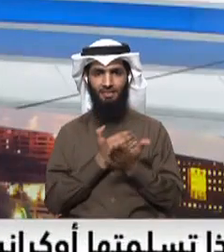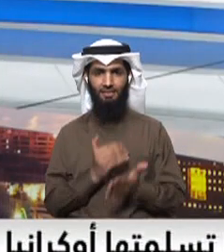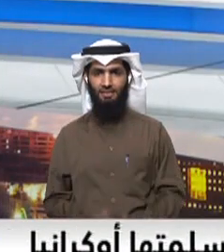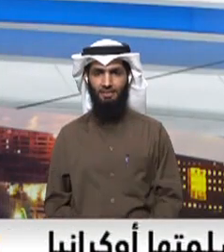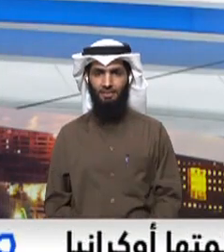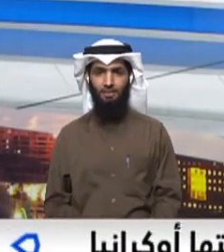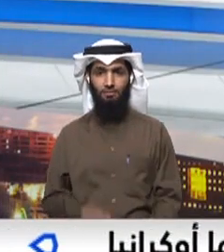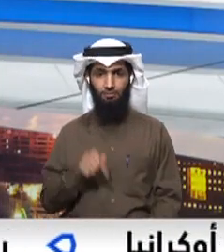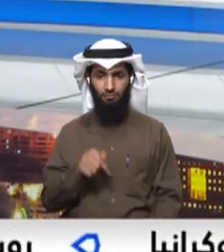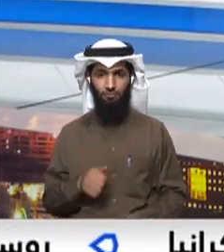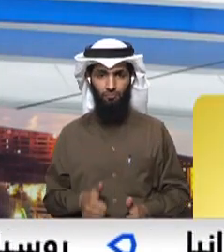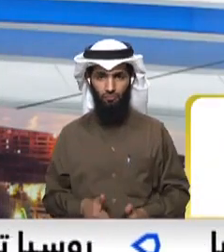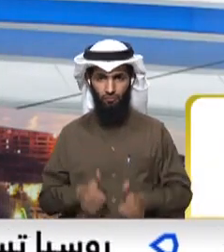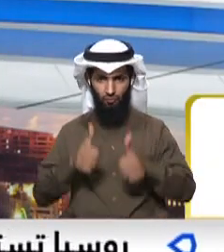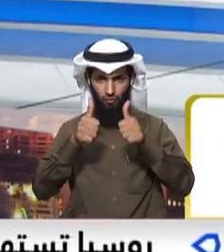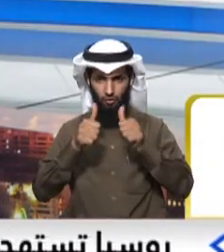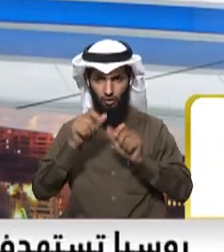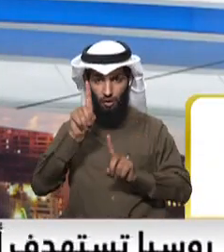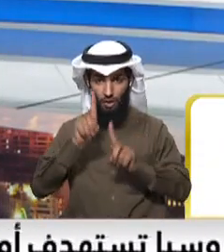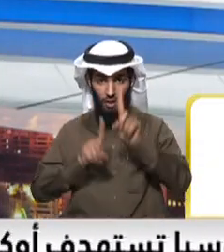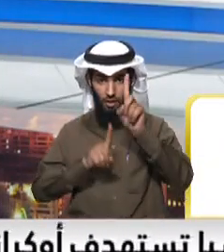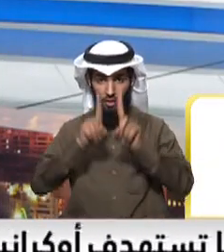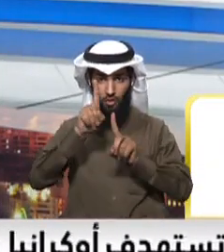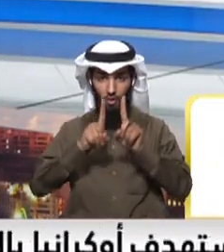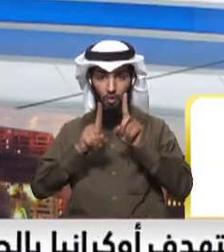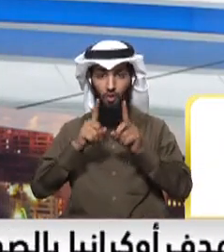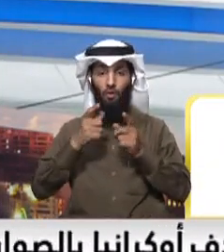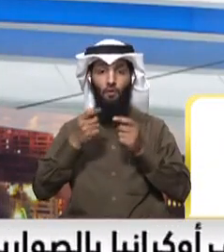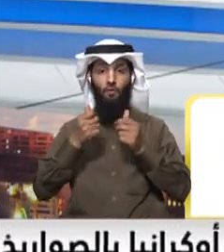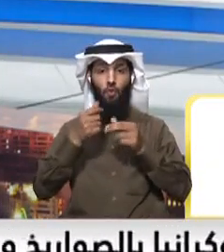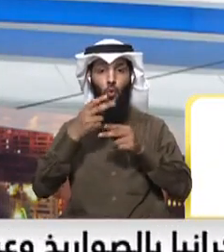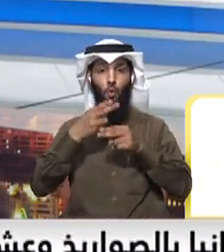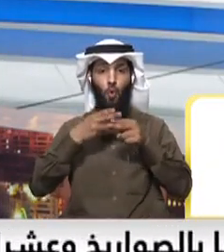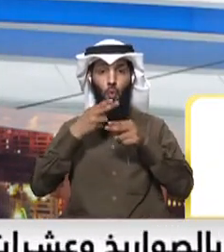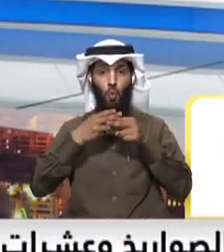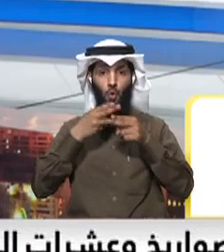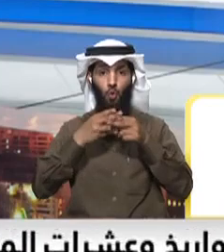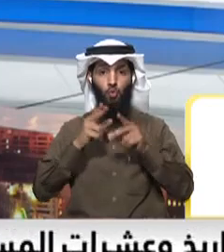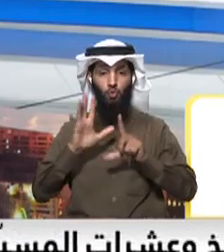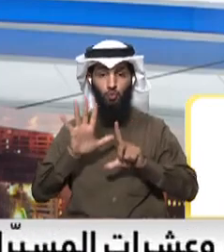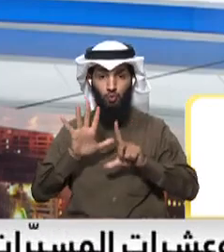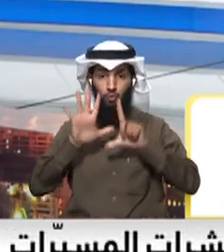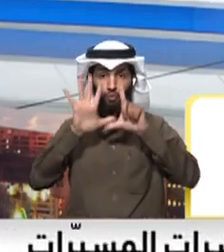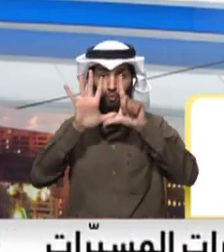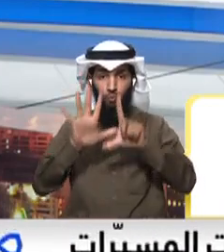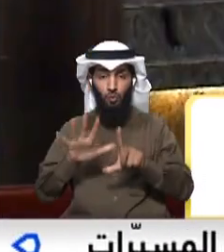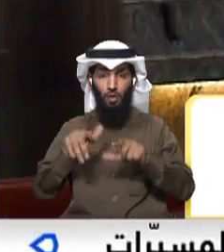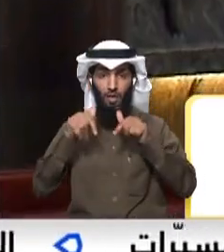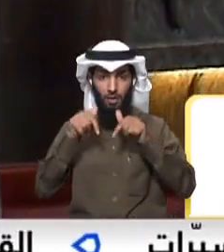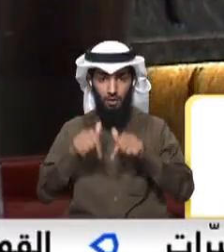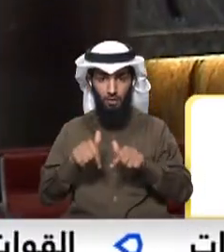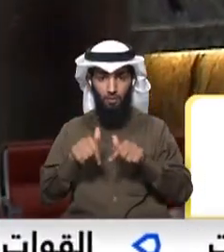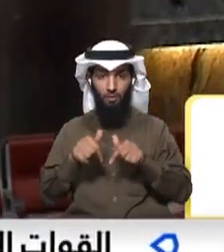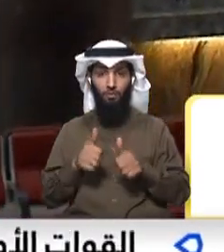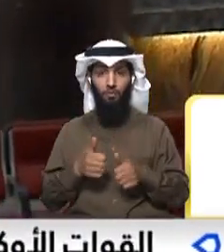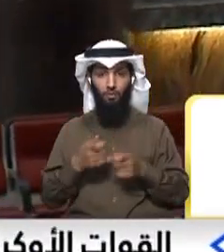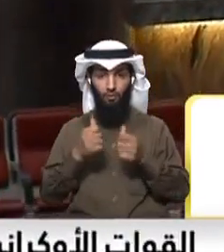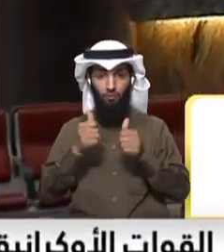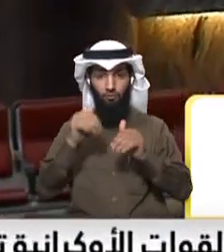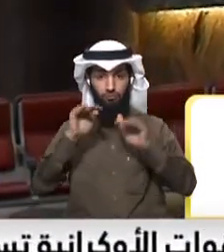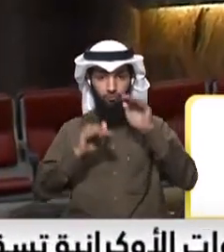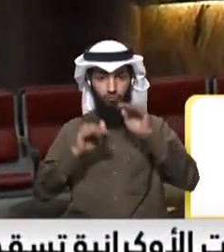أداء إيجابي شهدته المؤشرات الرئيسية لبورصة الكويت في ختام التعاملات الأسبوعية وسط استقرار السيولة النقدية عند